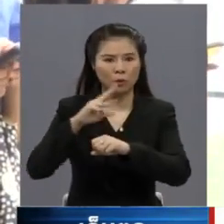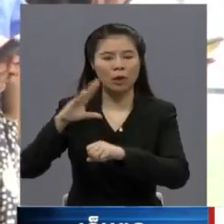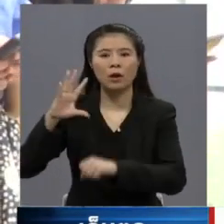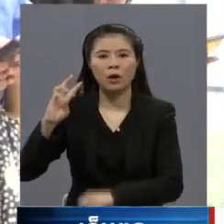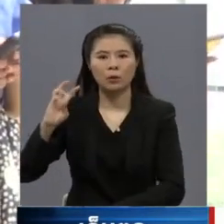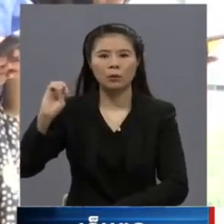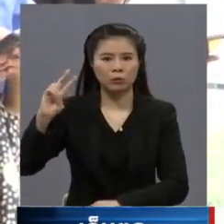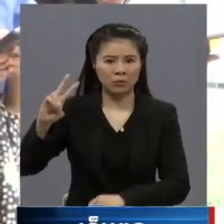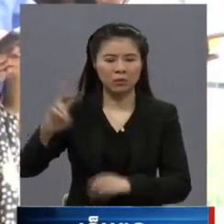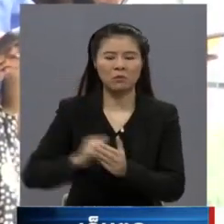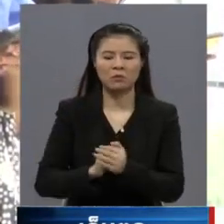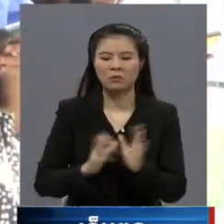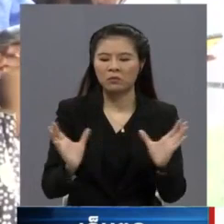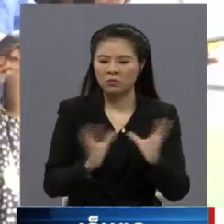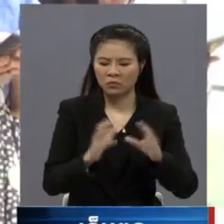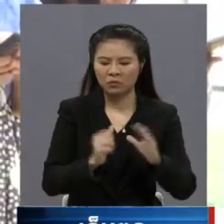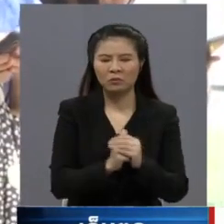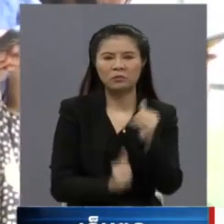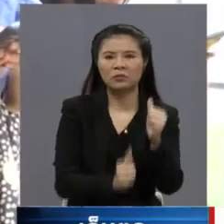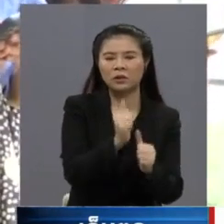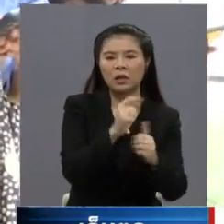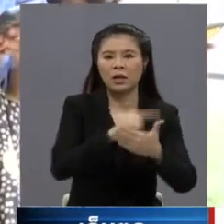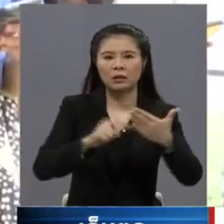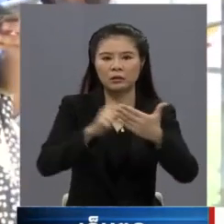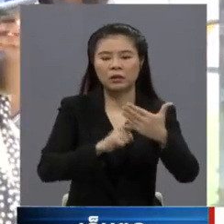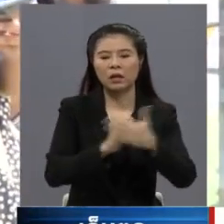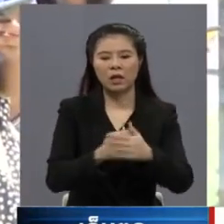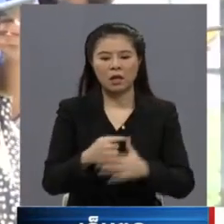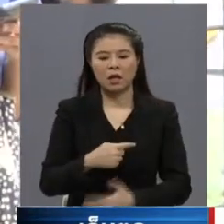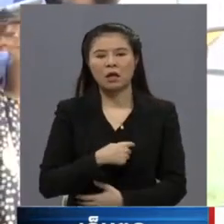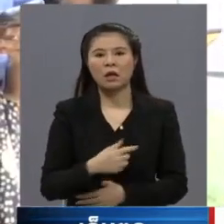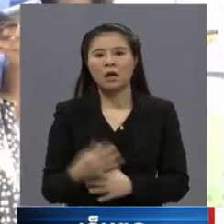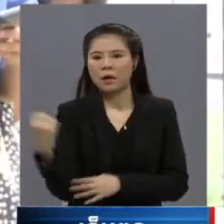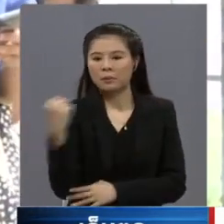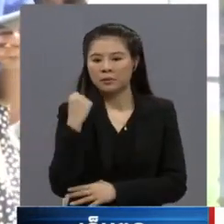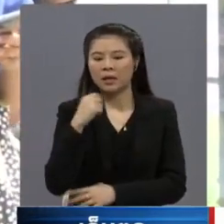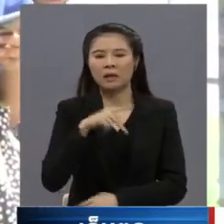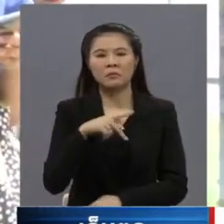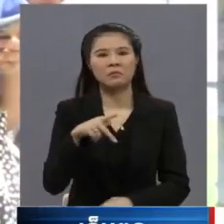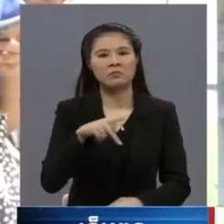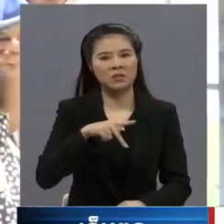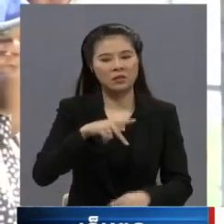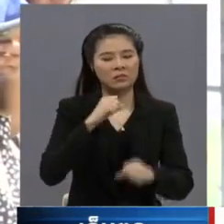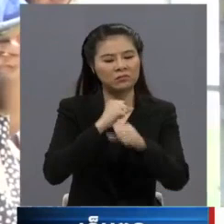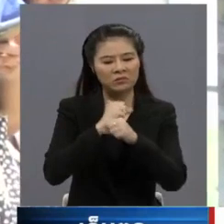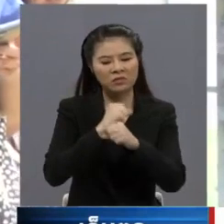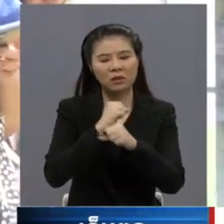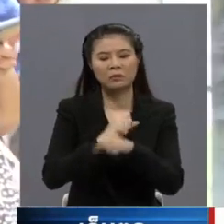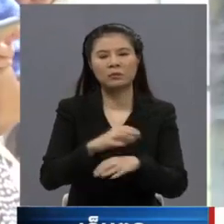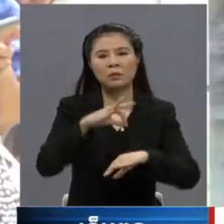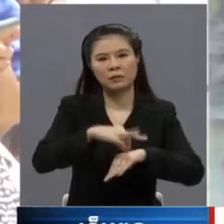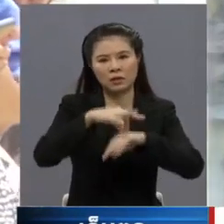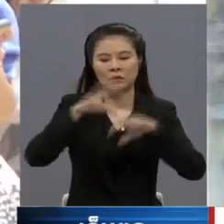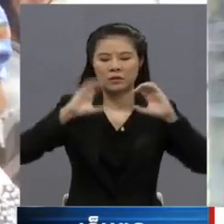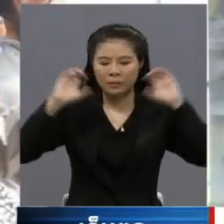คที่ไม่ชนะการเลือกตั้งไปใช้เงื่อนไขใช้อำนาจพิเศษรวบรวมจนกระทั่งได้เสียงข้างมากแล้วมาเป็นรัฐบาลแทนคือส่วนตัวเนี่ยบอกว่